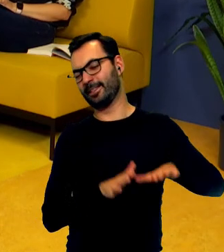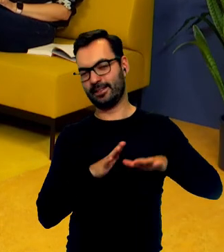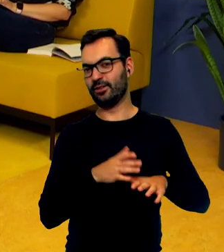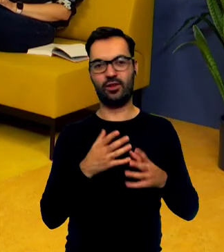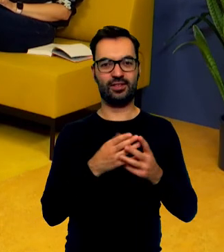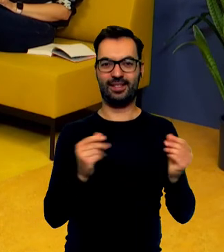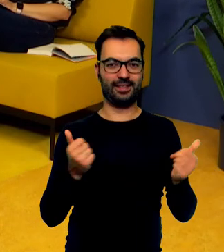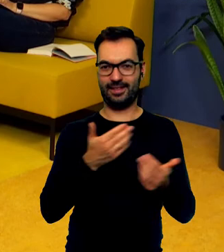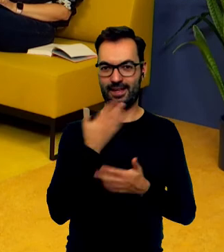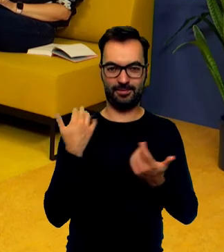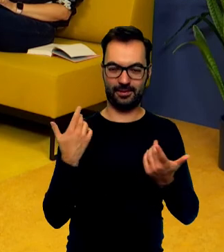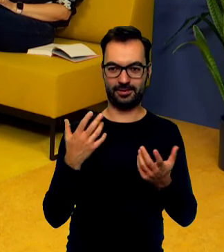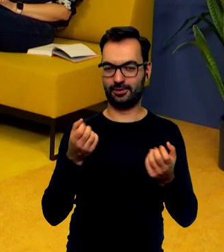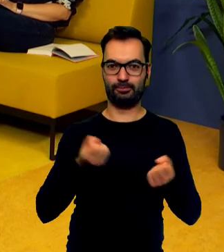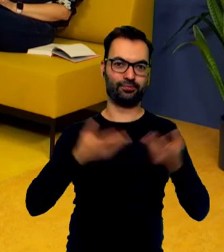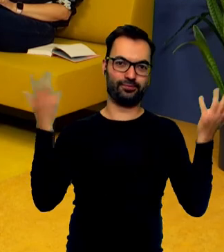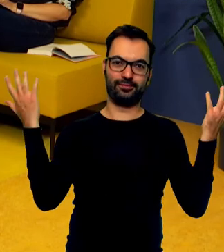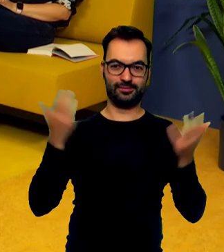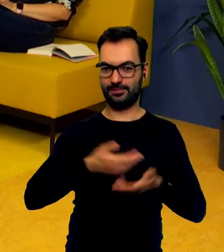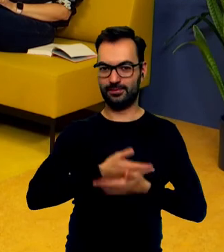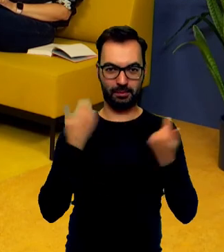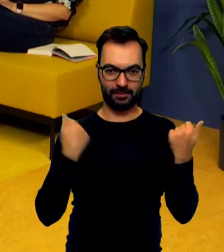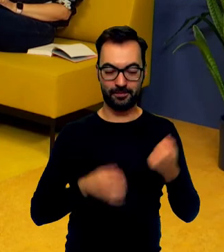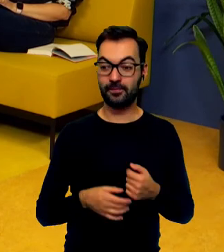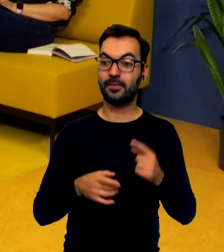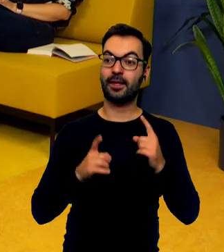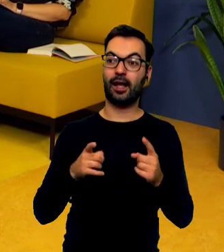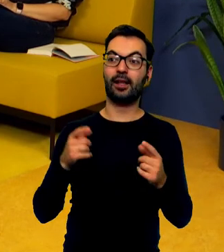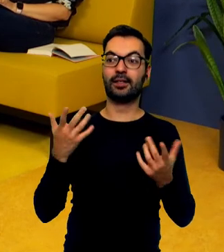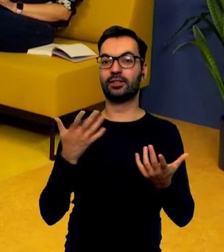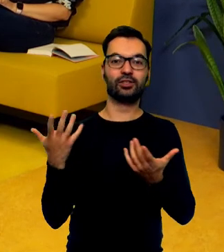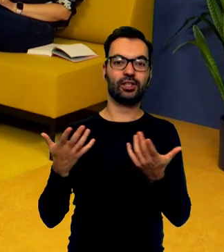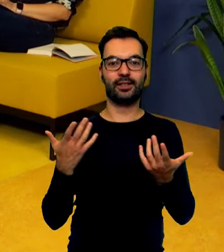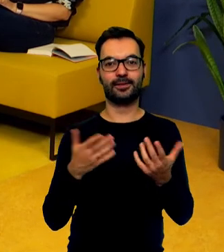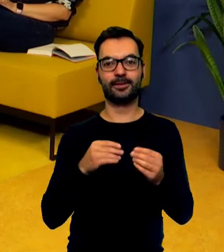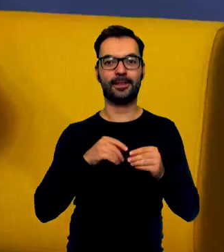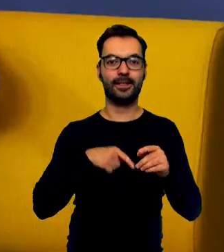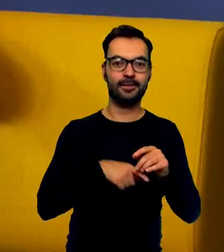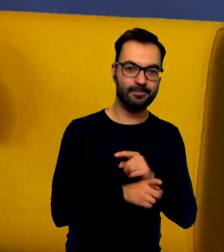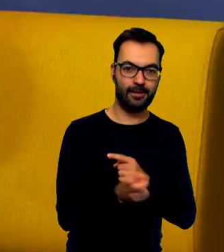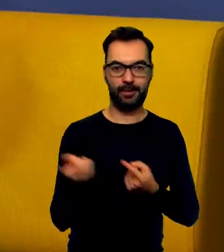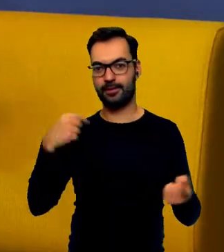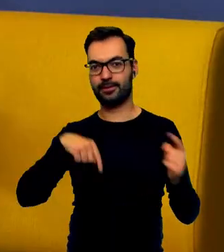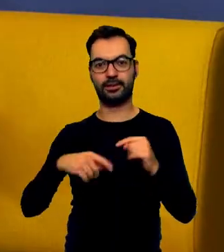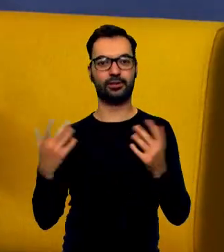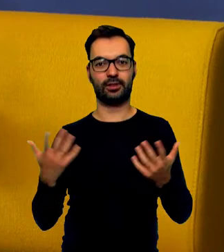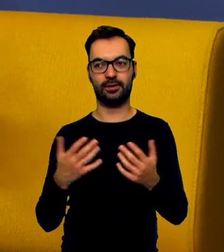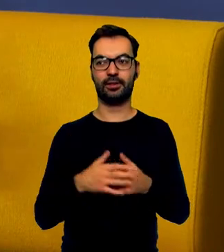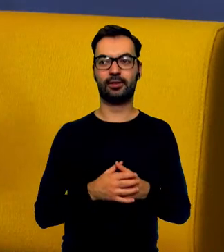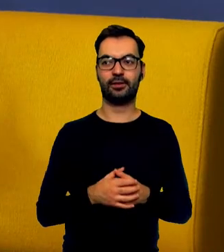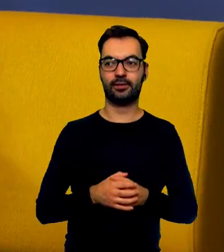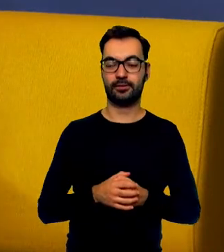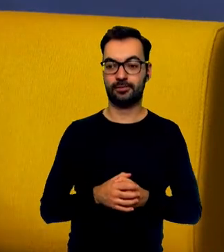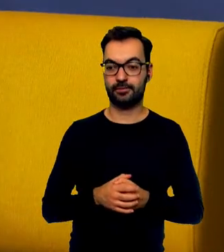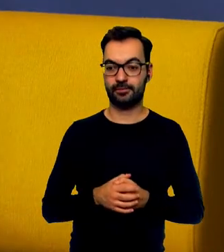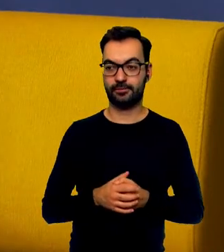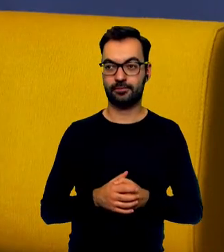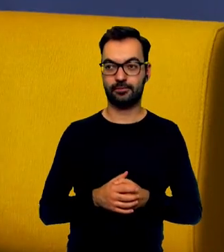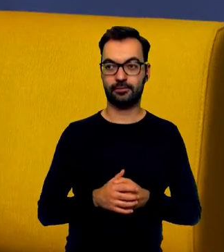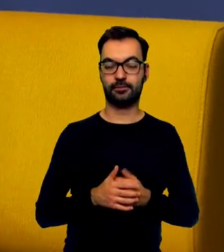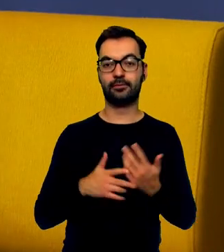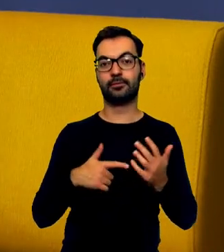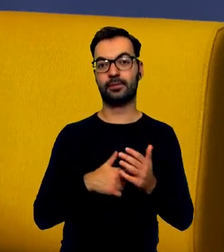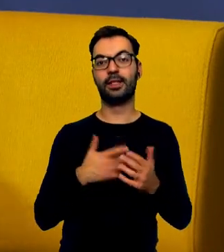rzecz jasna, ta cała ciemna strona nasza, ale gdzieś musi znaleźć swoje ujście. No i wtedy w najprostszym sensie